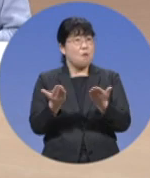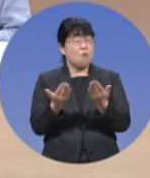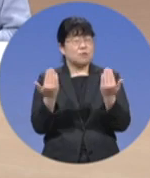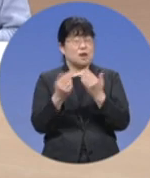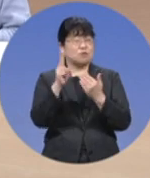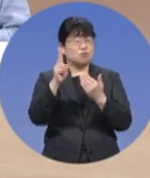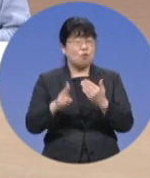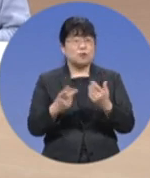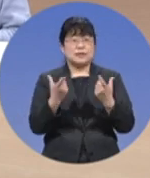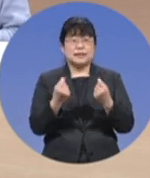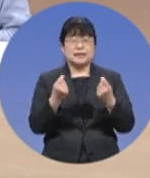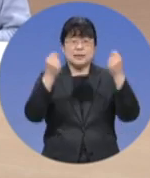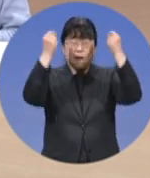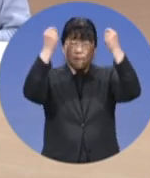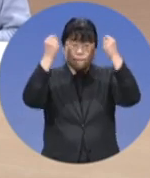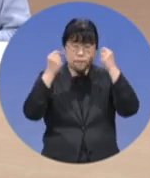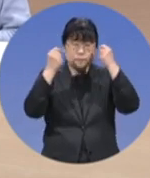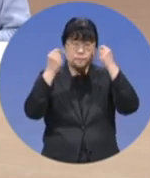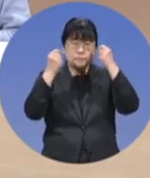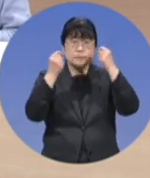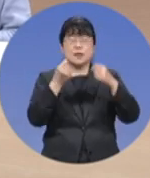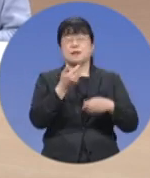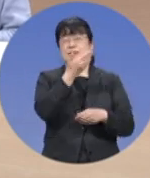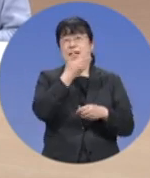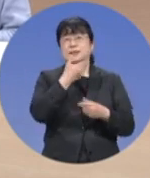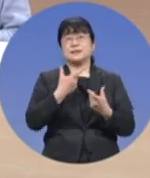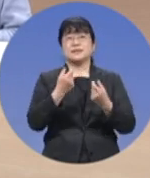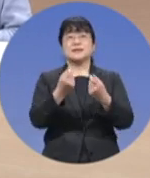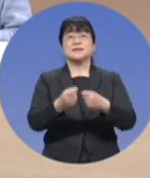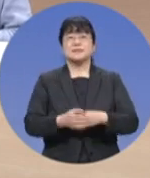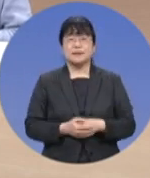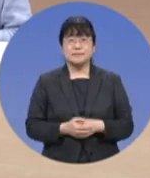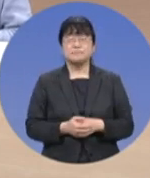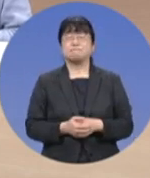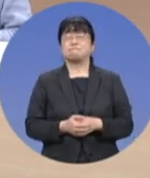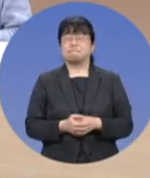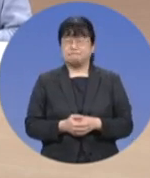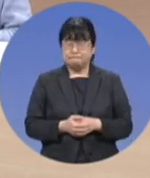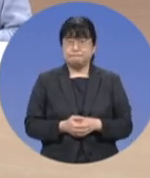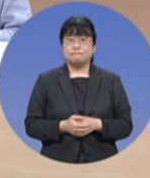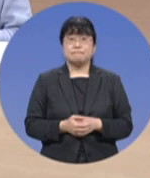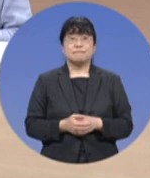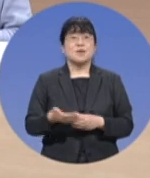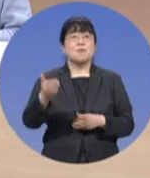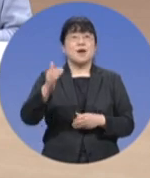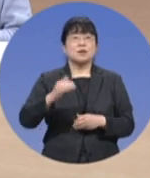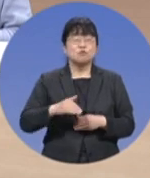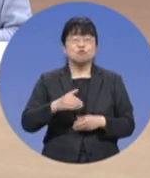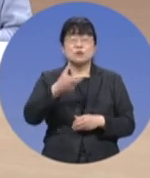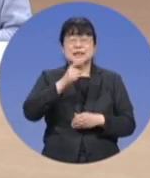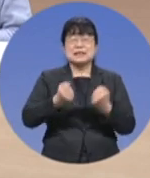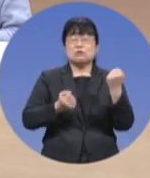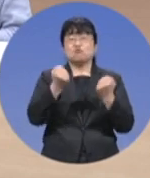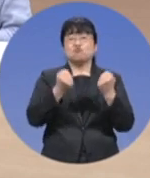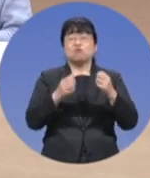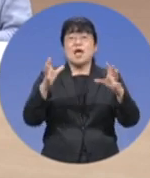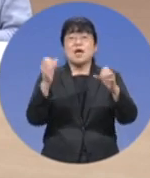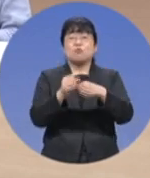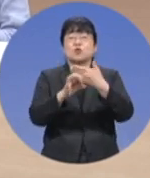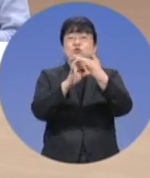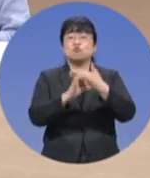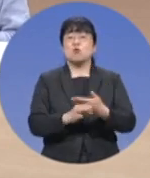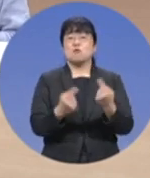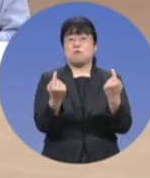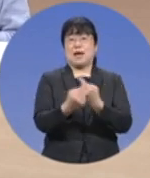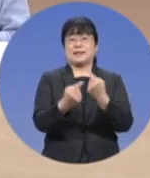きちんとヘルメットを着用することが大切ですね。 はい。では続いて飲酒運転根絶条例の改